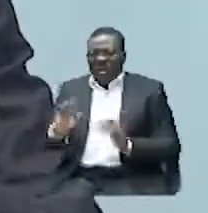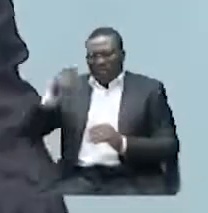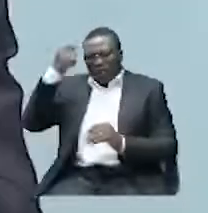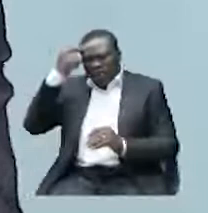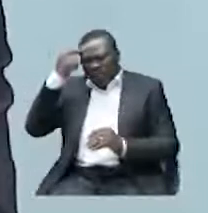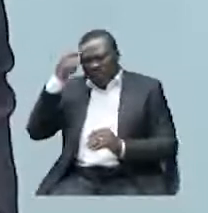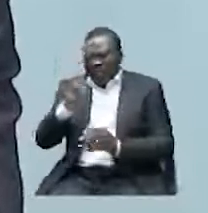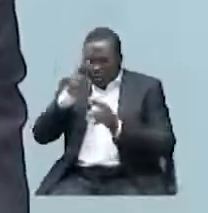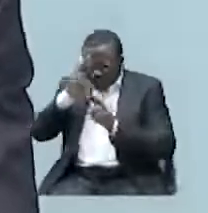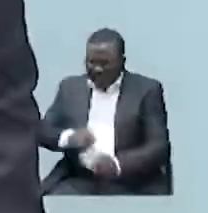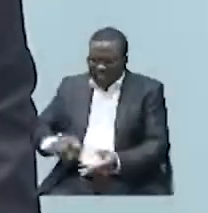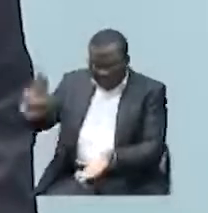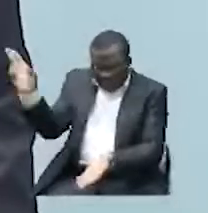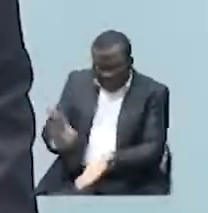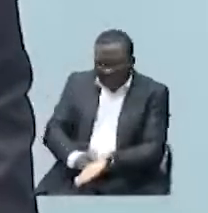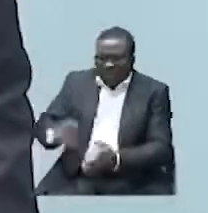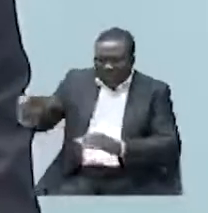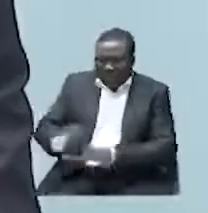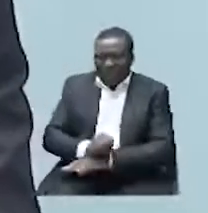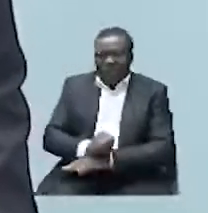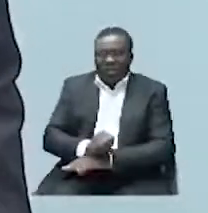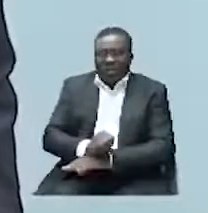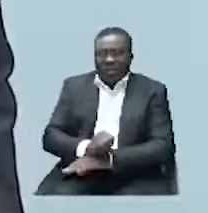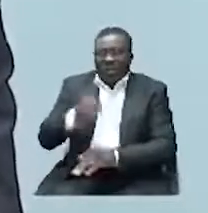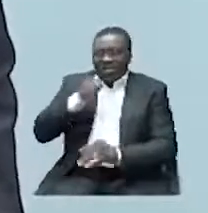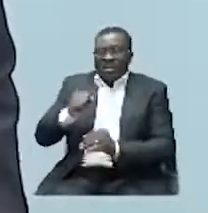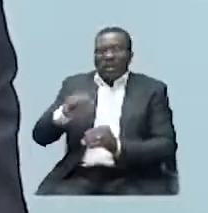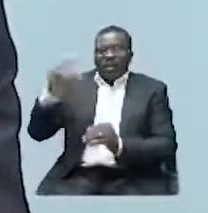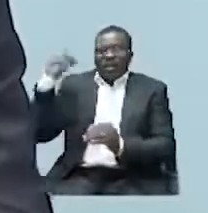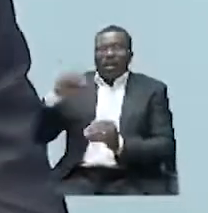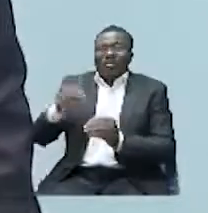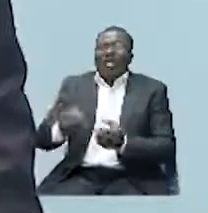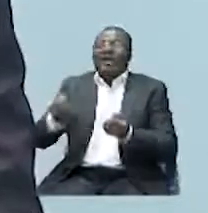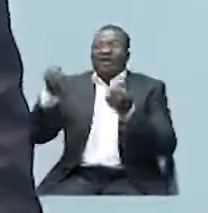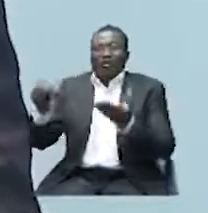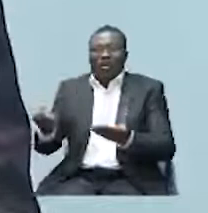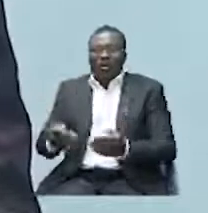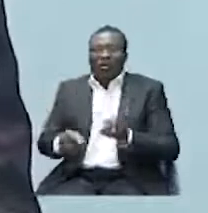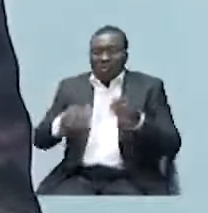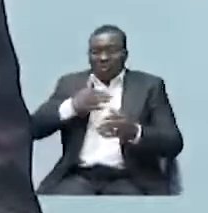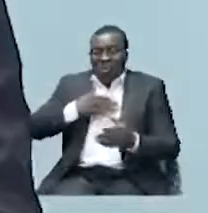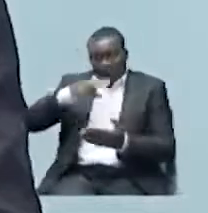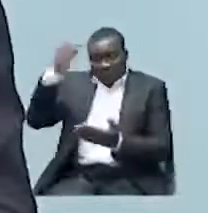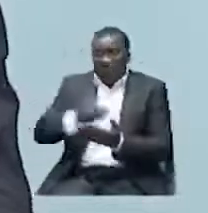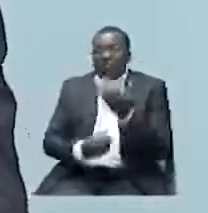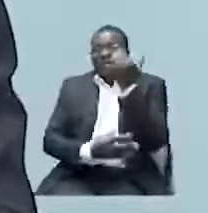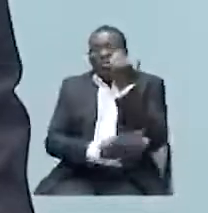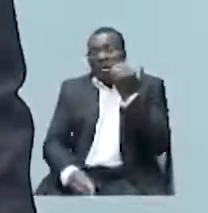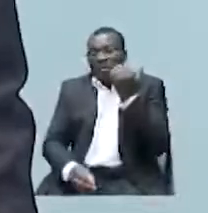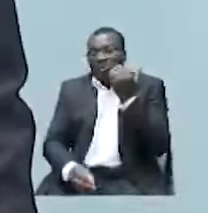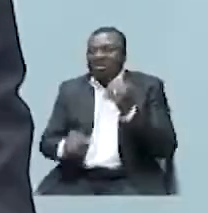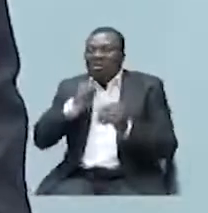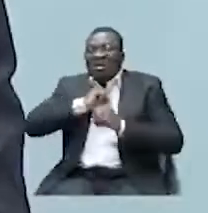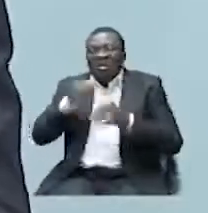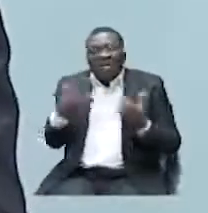l'État respecte sa signature, ses engagements, c'est un capital énorme de confiance. Moi, je suis fils de pauvre. Je suis parti de zéro, de rien du